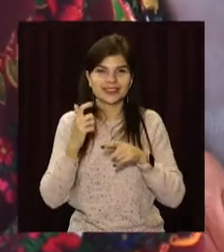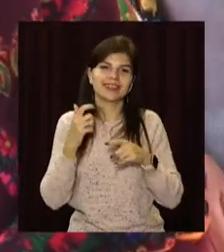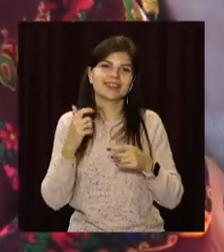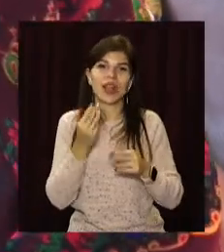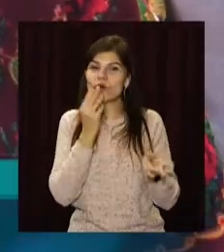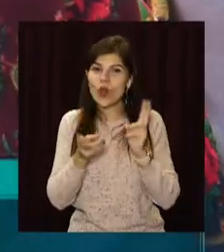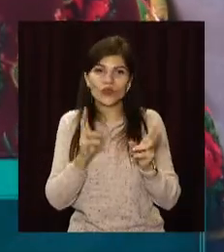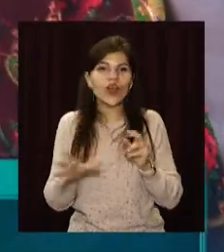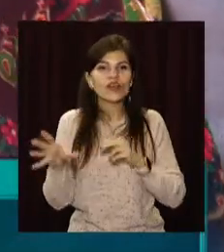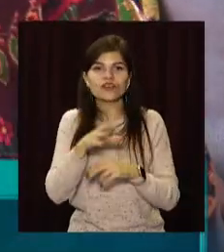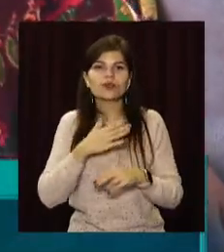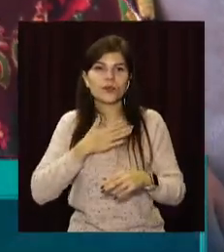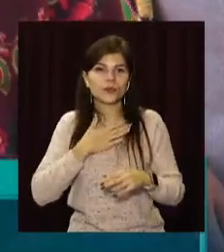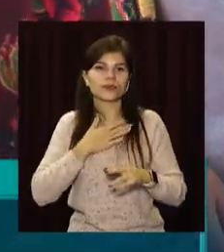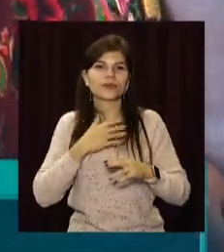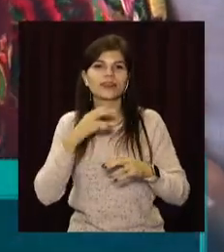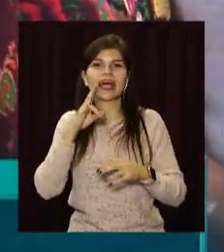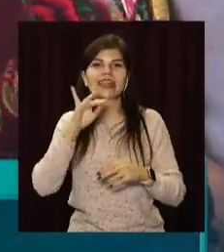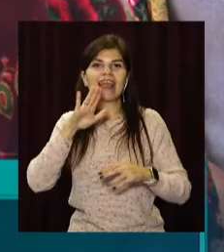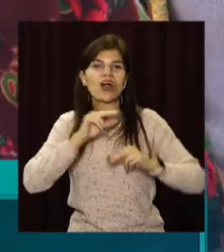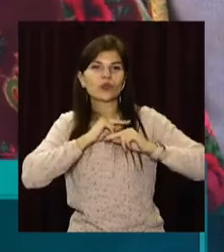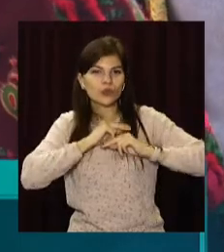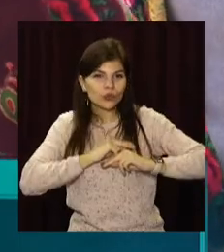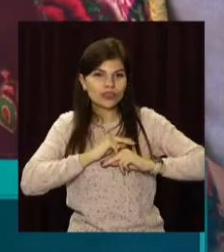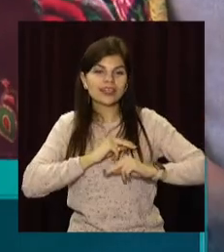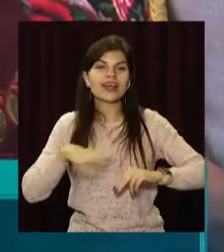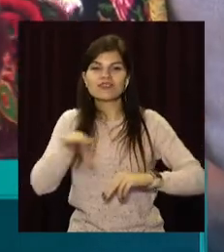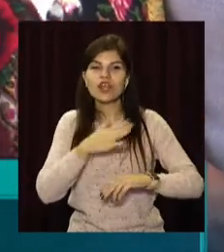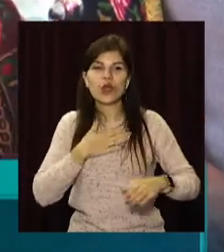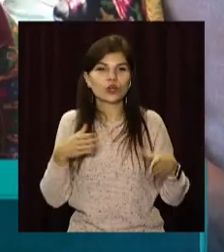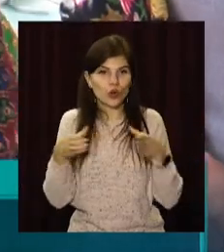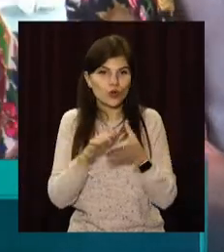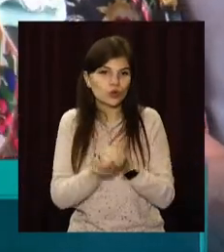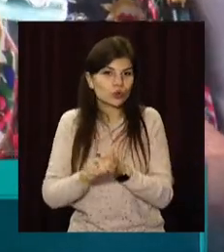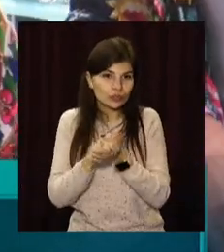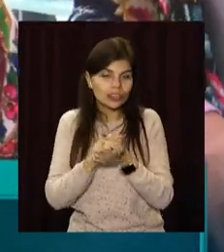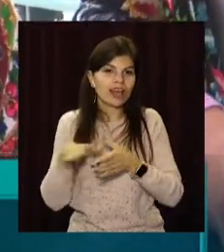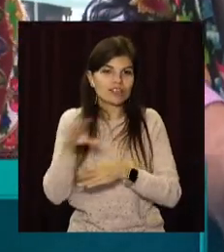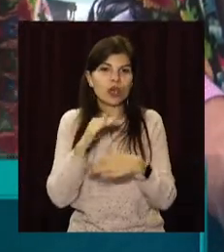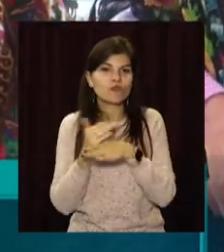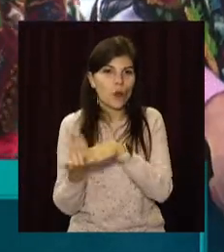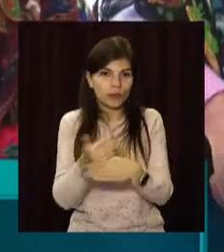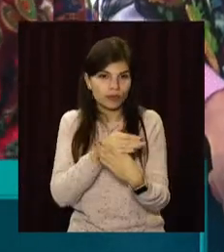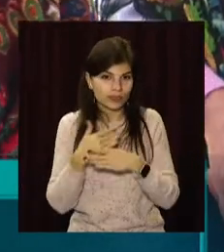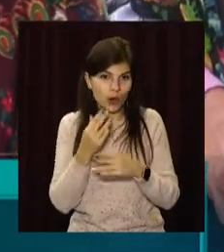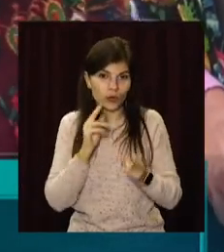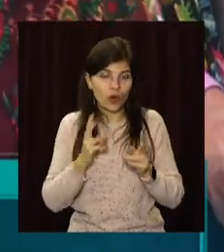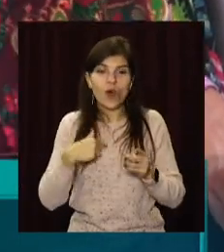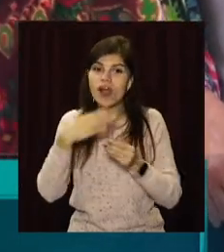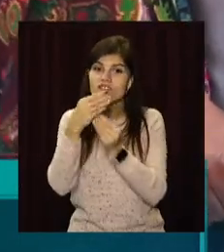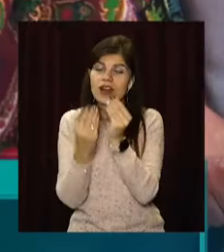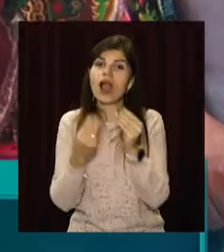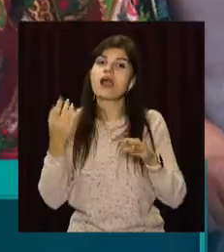Готували всі ми, комунальне підприємство Ниво-Трудівське, весь наш колектив дружний, всі допомагали, всі готували. У нас вареники